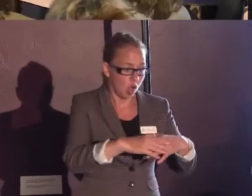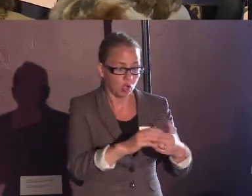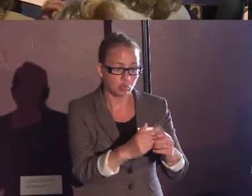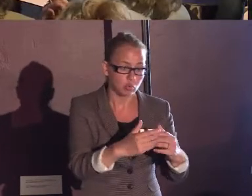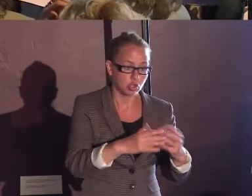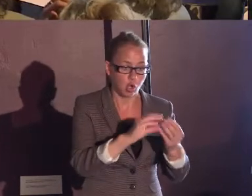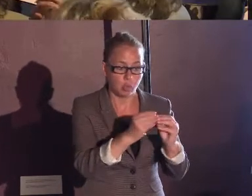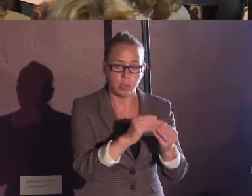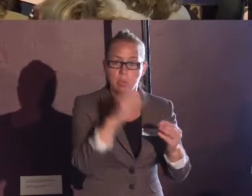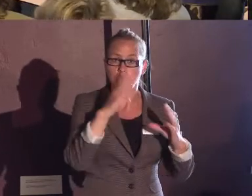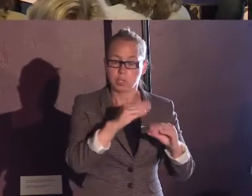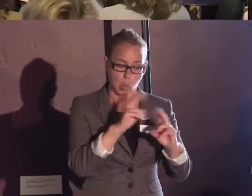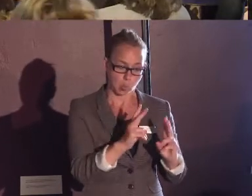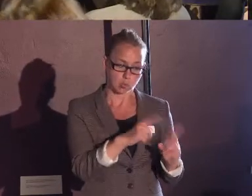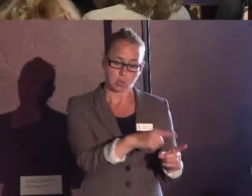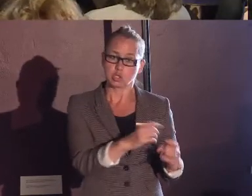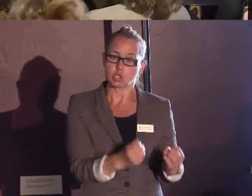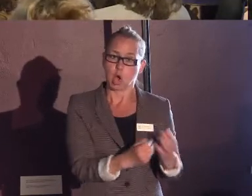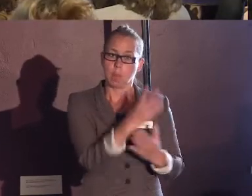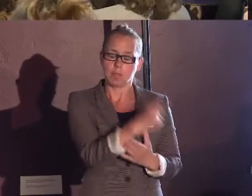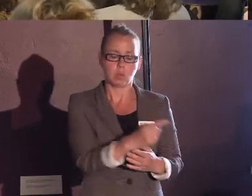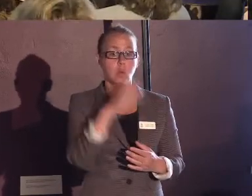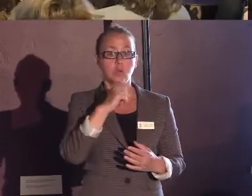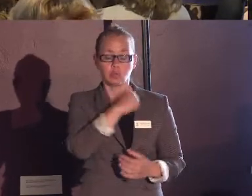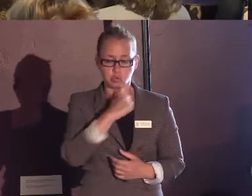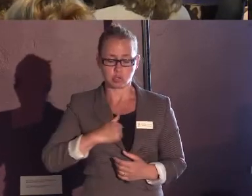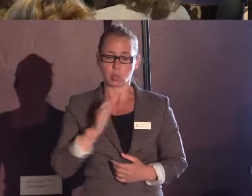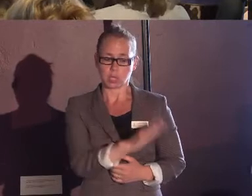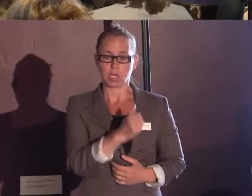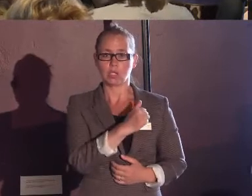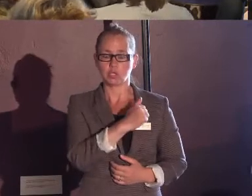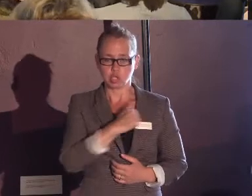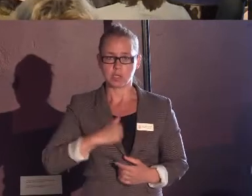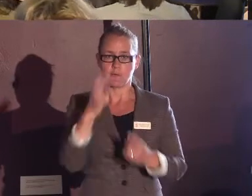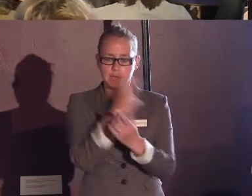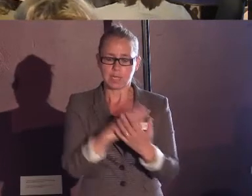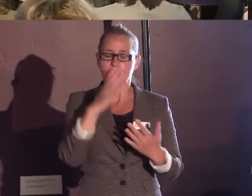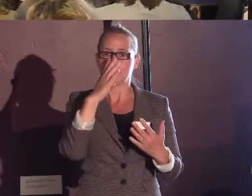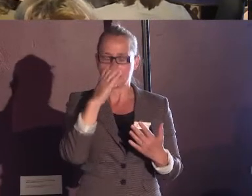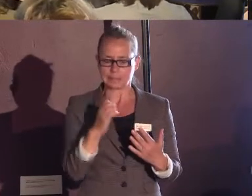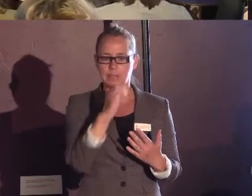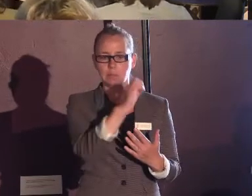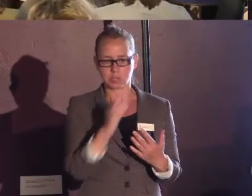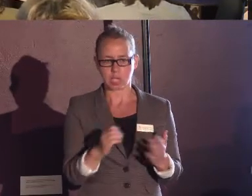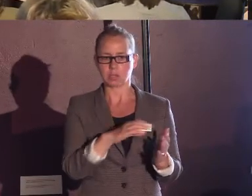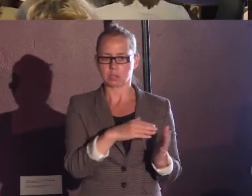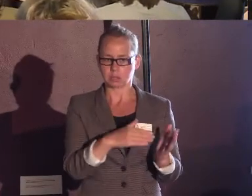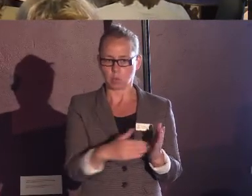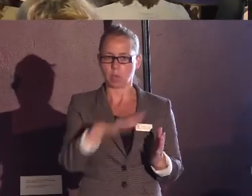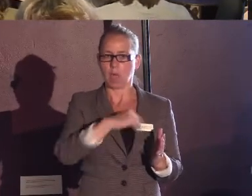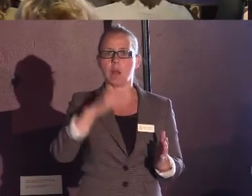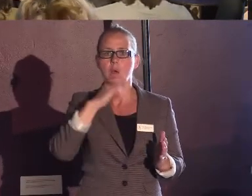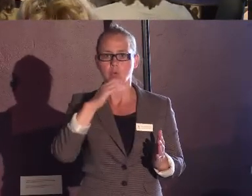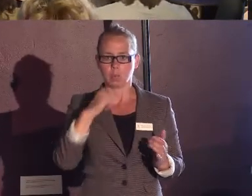dator och gör musik eller på vilket sätt? Och då Ungdomsstyrelsen, deras siffror visade ju att man ansåg att 90% av alla